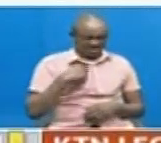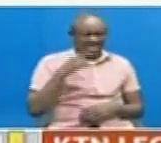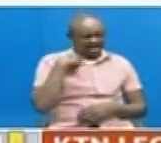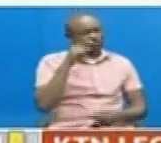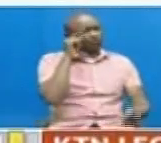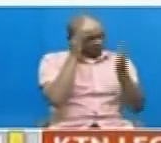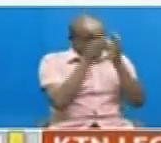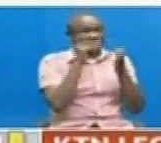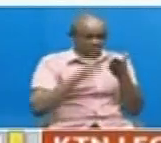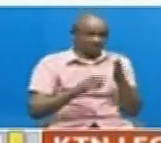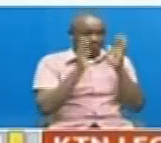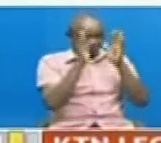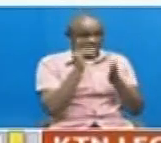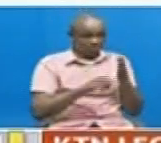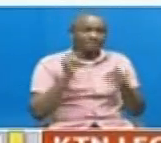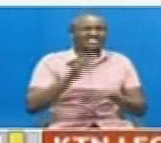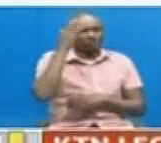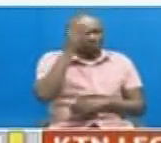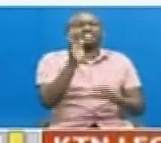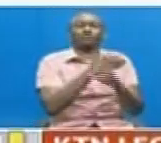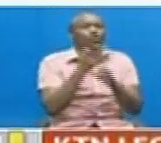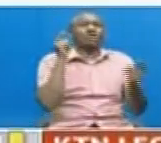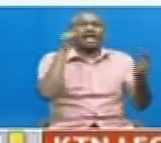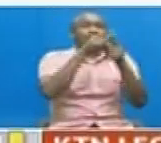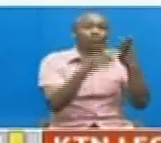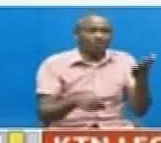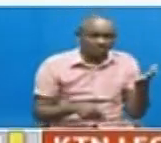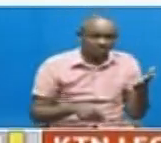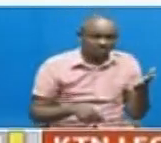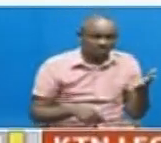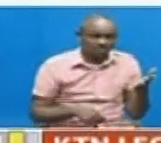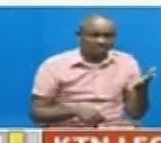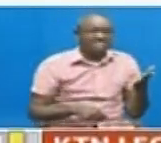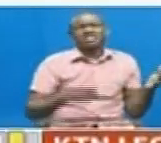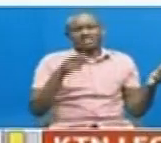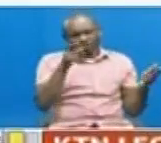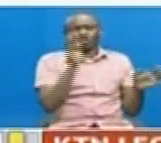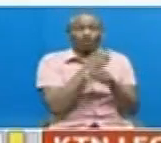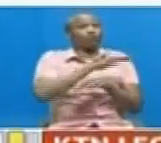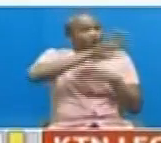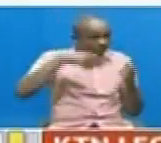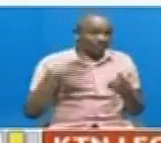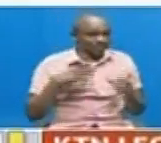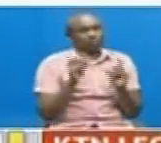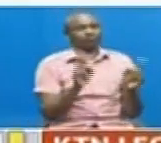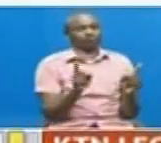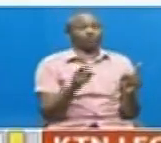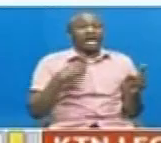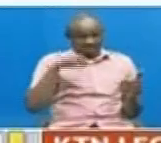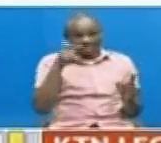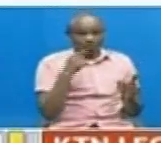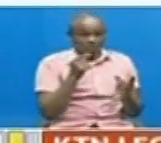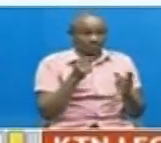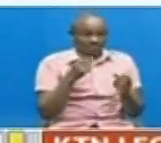nakitilia maanani sana. Mm-hmm. Lazima nijue hiyo nyimbo inaenda wapi kwa sababu hakuna nyimbo yenye ni ya kila mtu. Naam. Yeah, kuna nyimbo